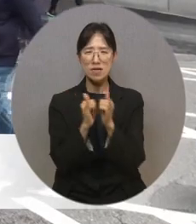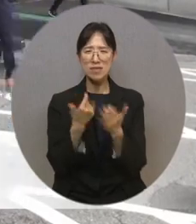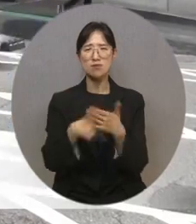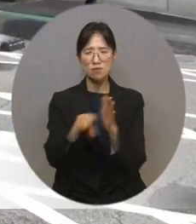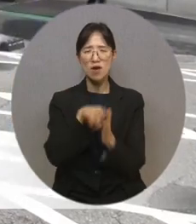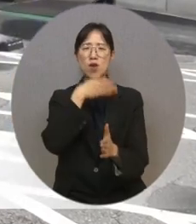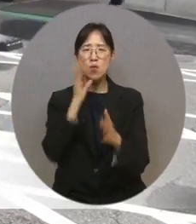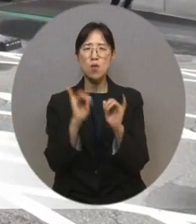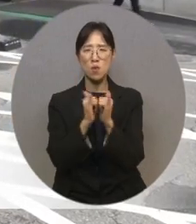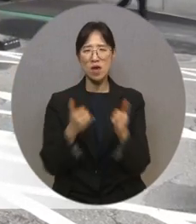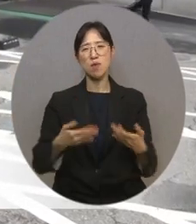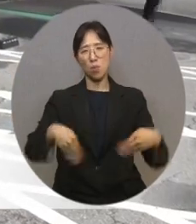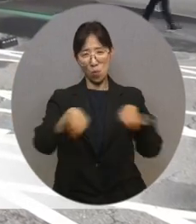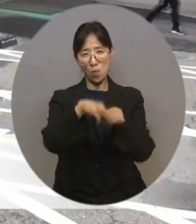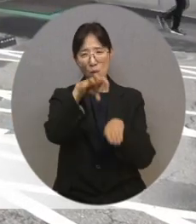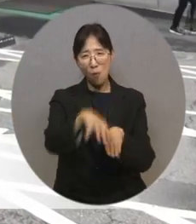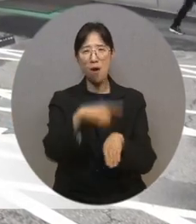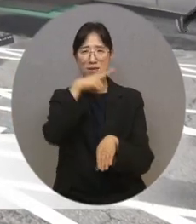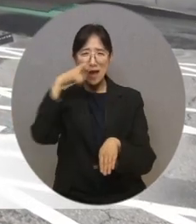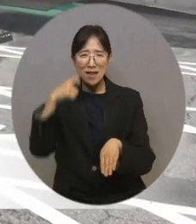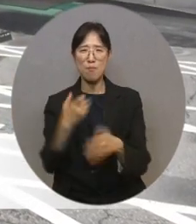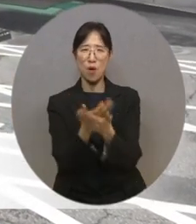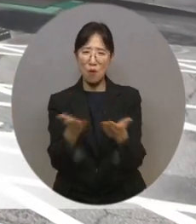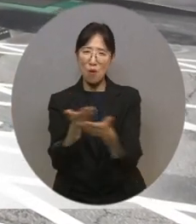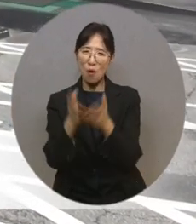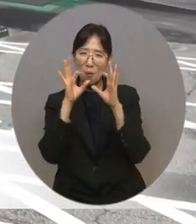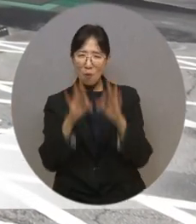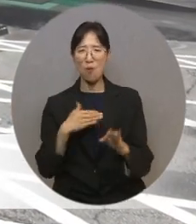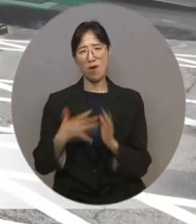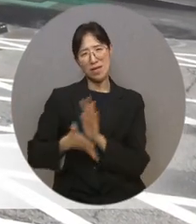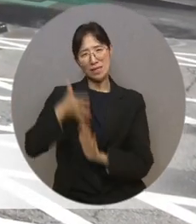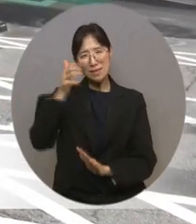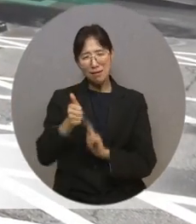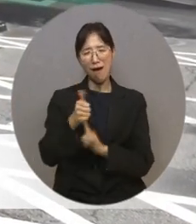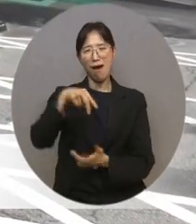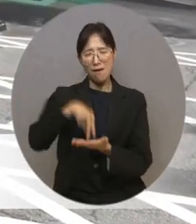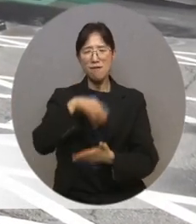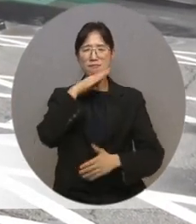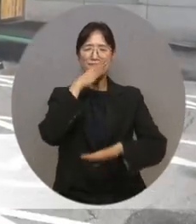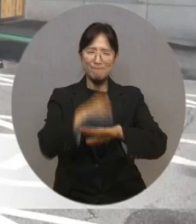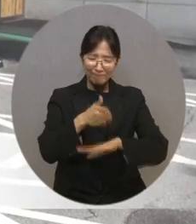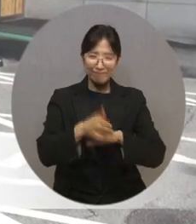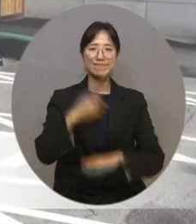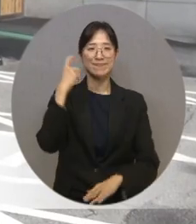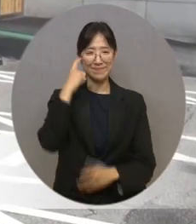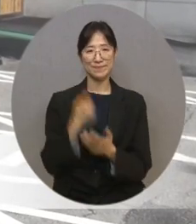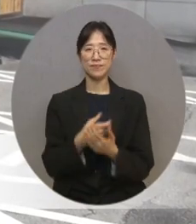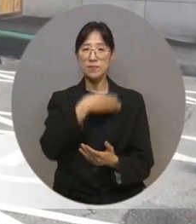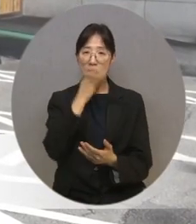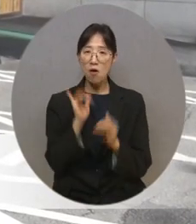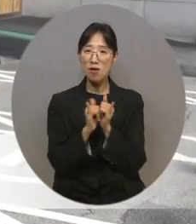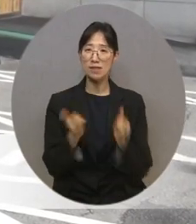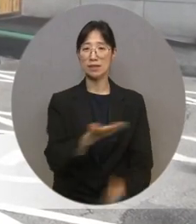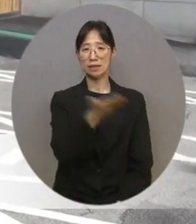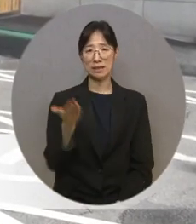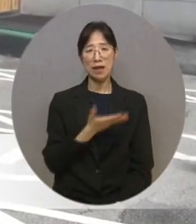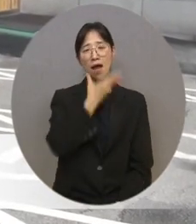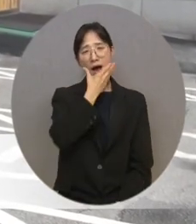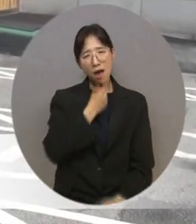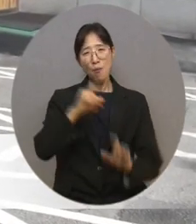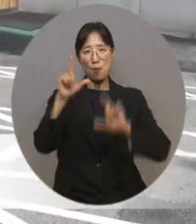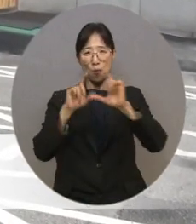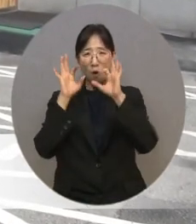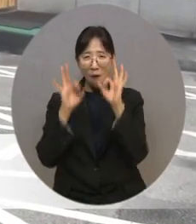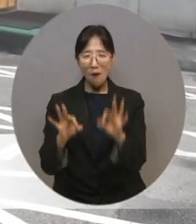이렇게 대접하는 것을 보고 시장님 입장에서 정말 감사하고 고맙게 생각을 합니다. 어르신들을 보니까 너무 행복해 하시는